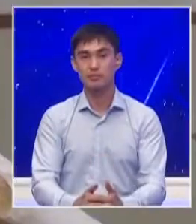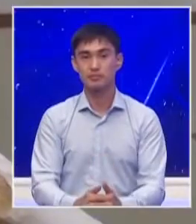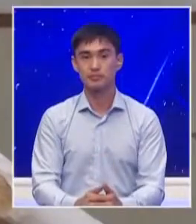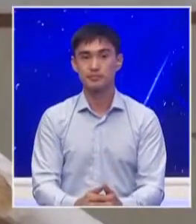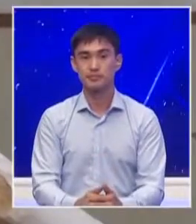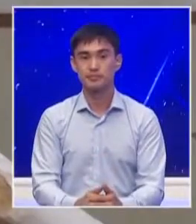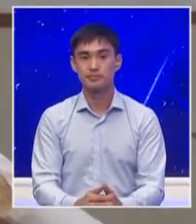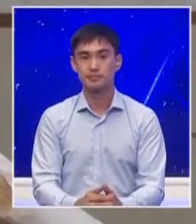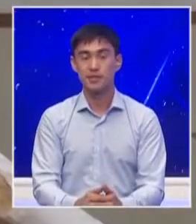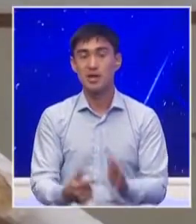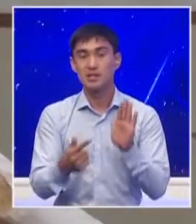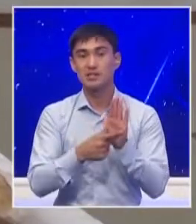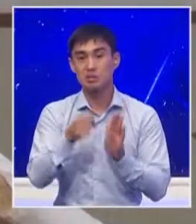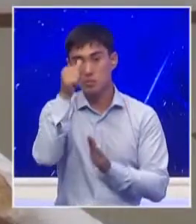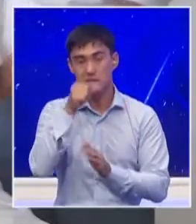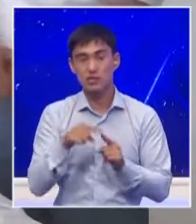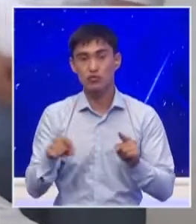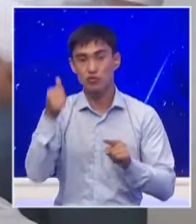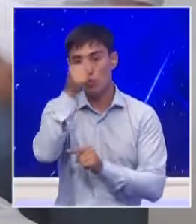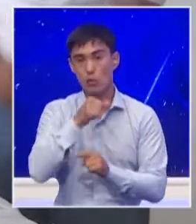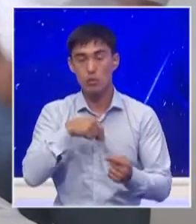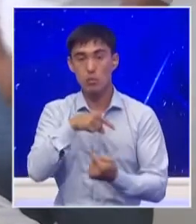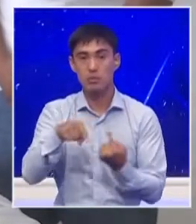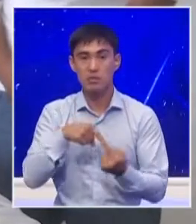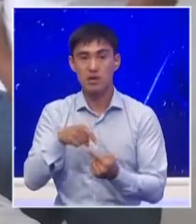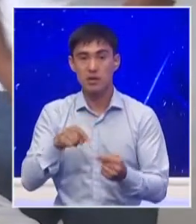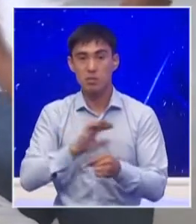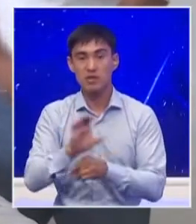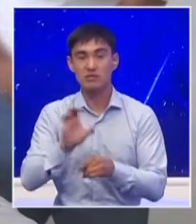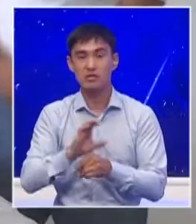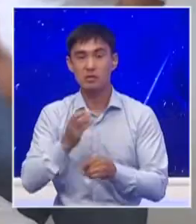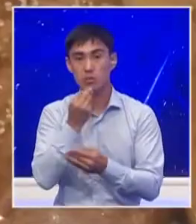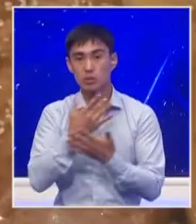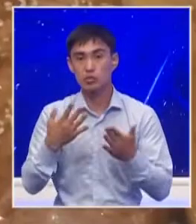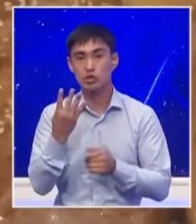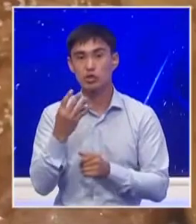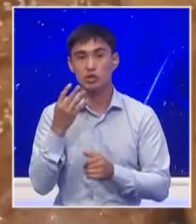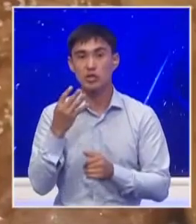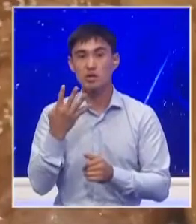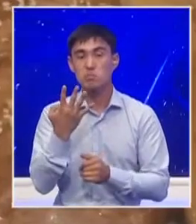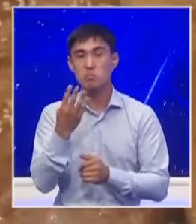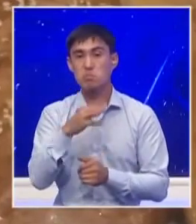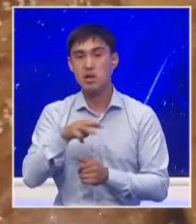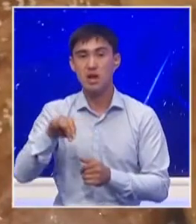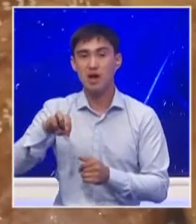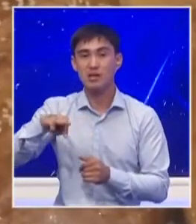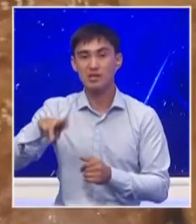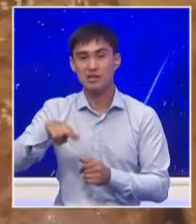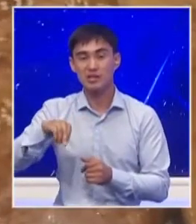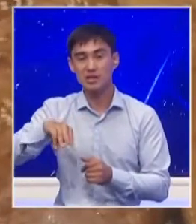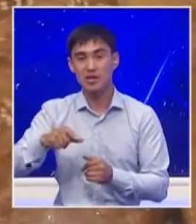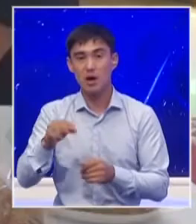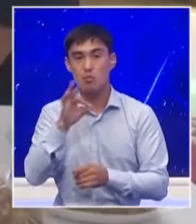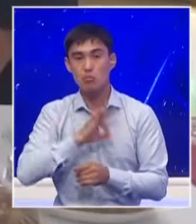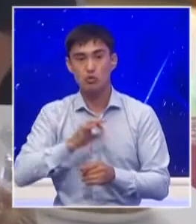за семь месяцев текущего года предприниматели произвели продукции на сумму более четырех с половиной миллиардов тенге их отчисления в бюджет